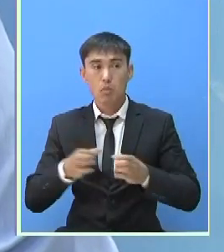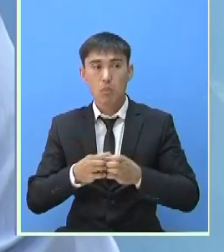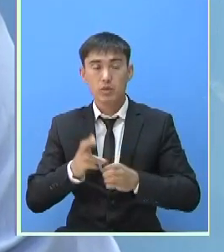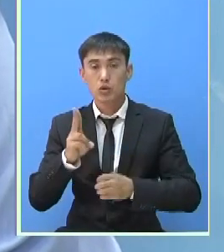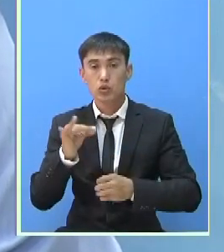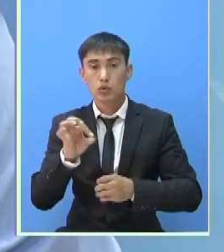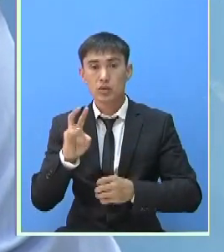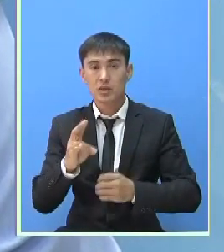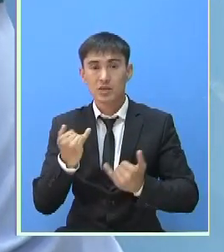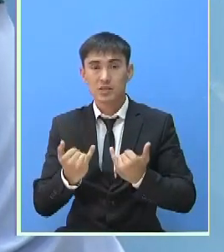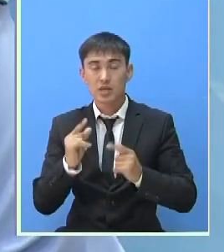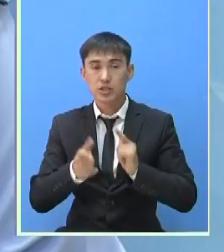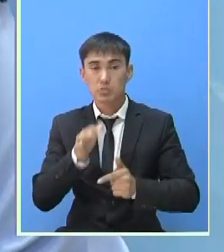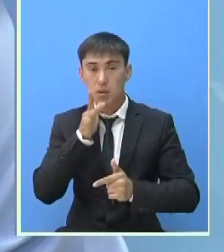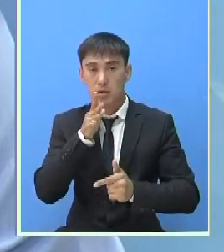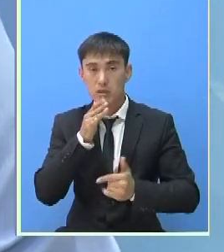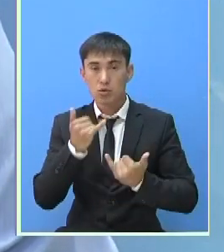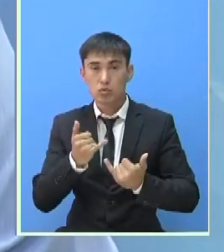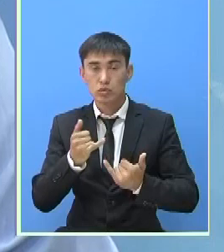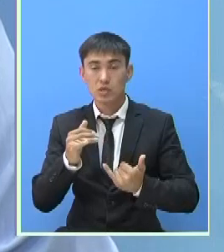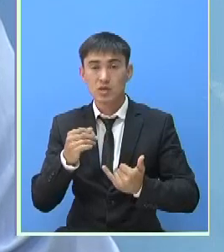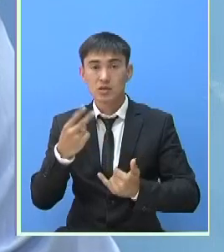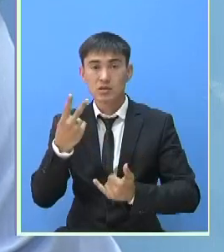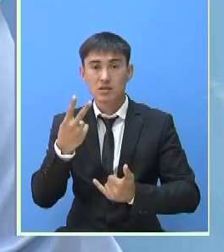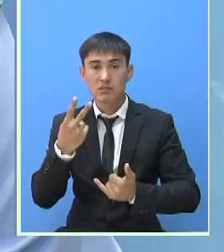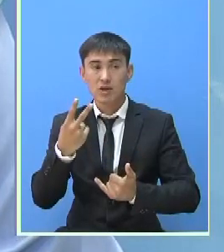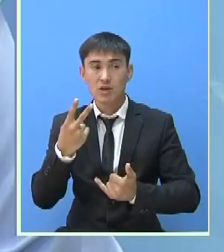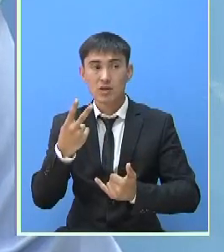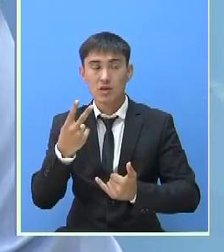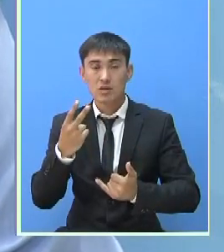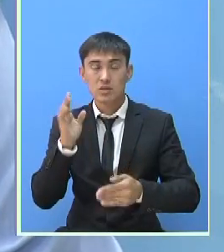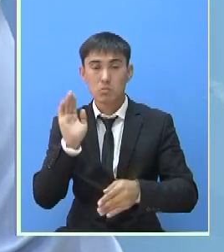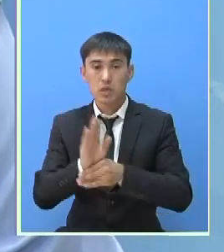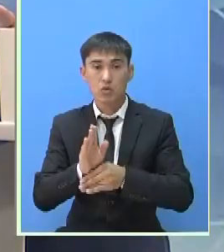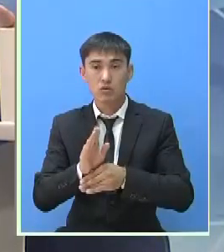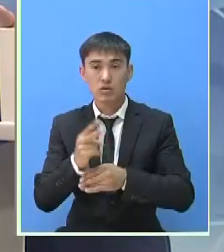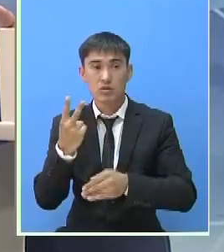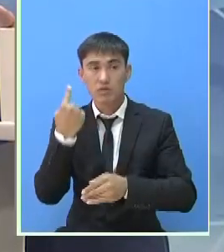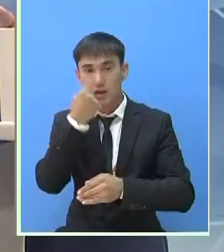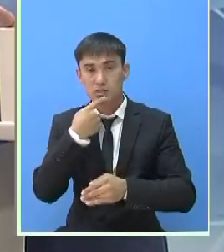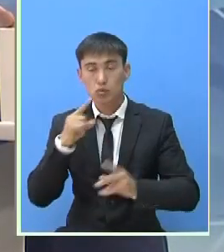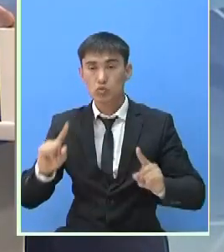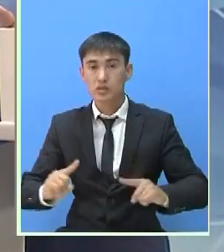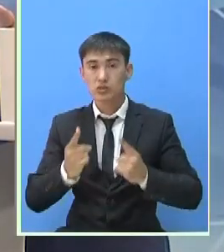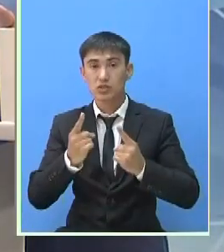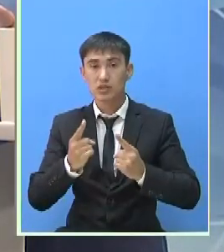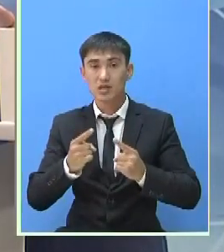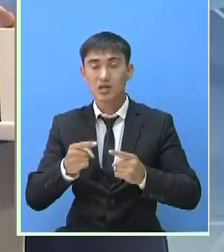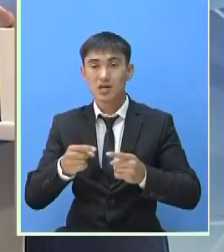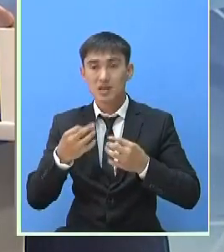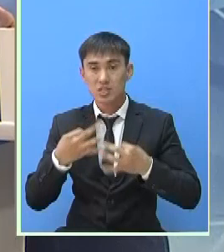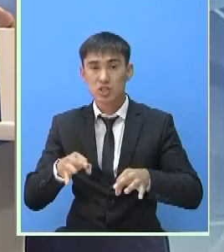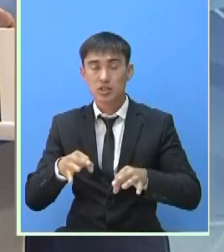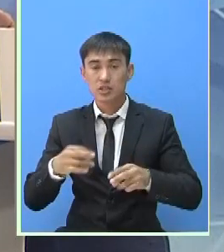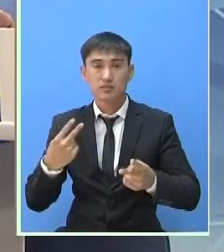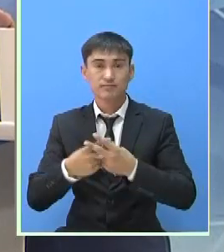QNET. В настоящий момент уже состоялись два обвинительного приговора. Два лица уже осуждены к лишению свободы.